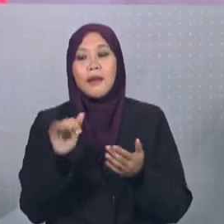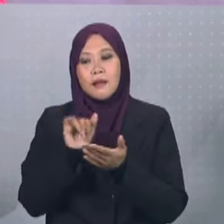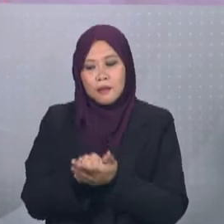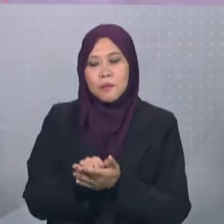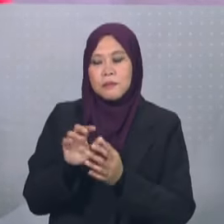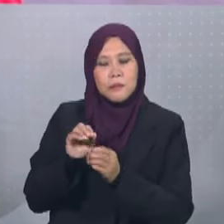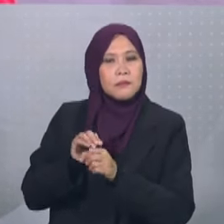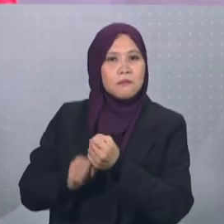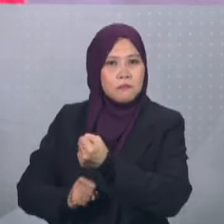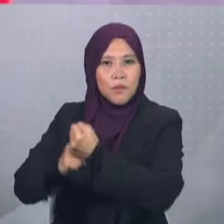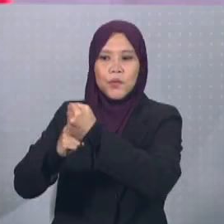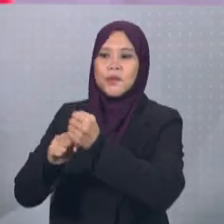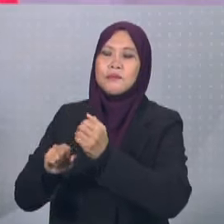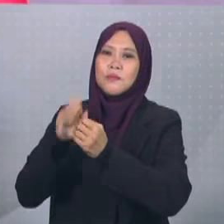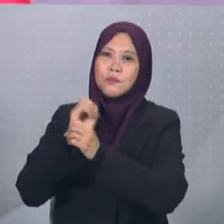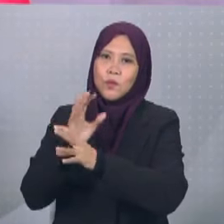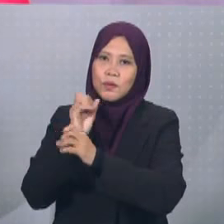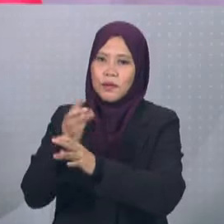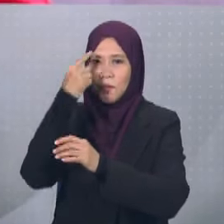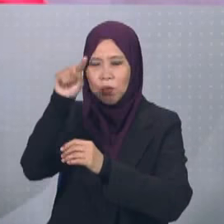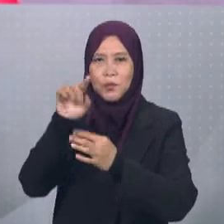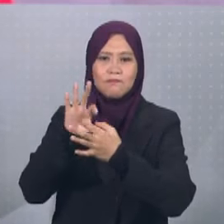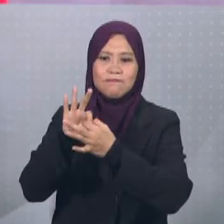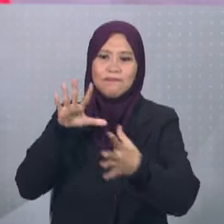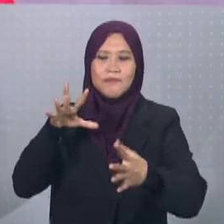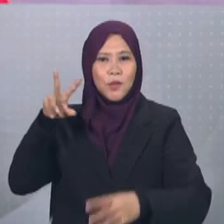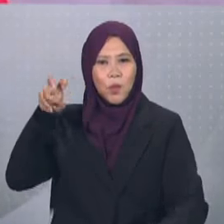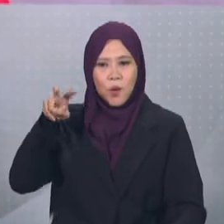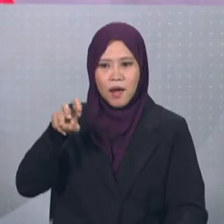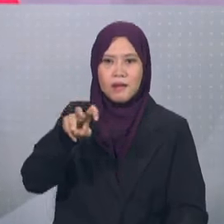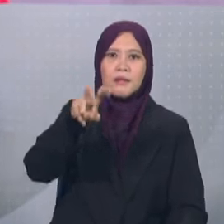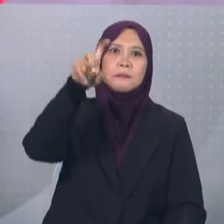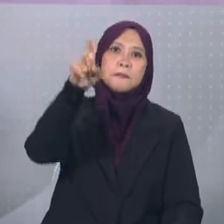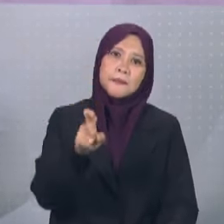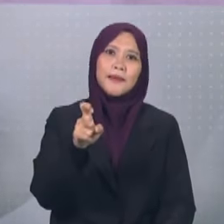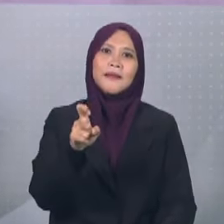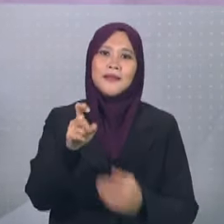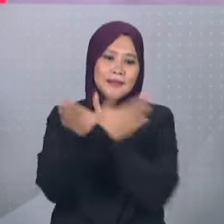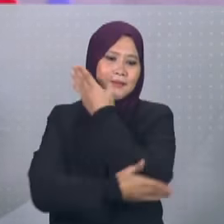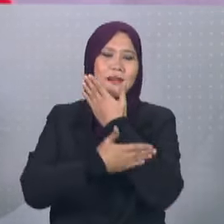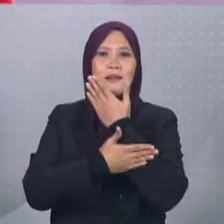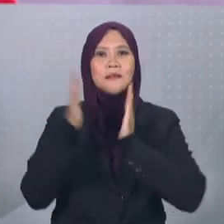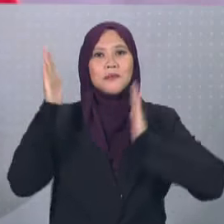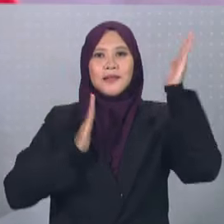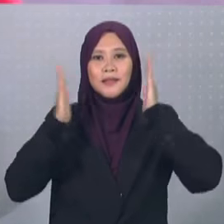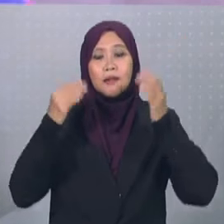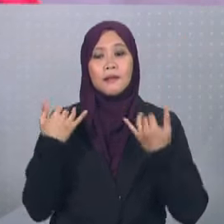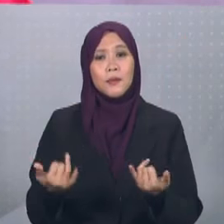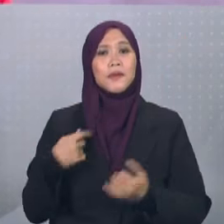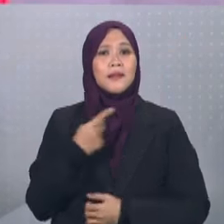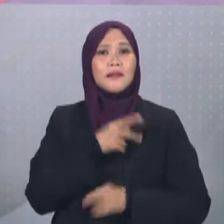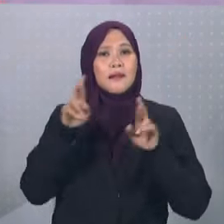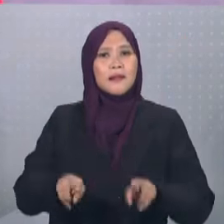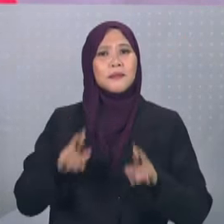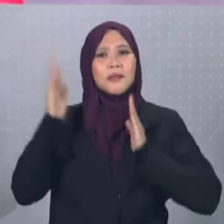penyumbang yang terbesar kepada usaha untuk memutuskan rantaian COVID-19 di negara. Kita sebagai rakyat Malaysia